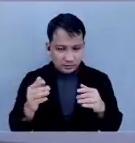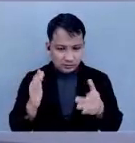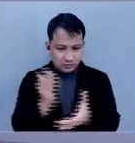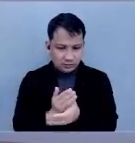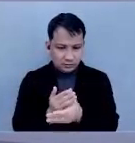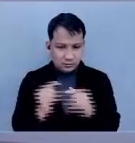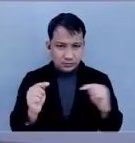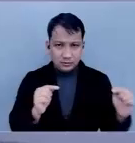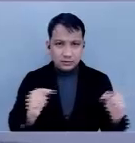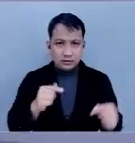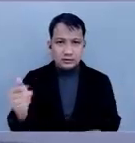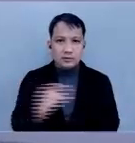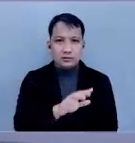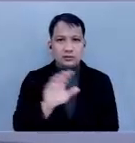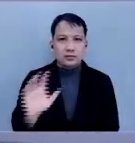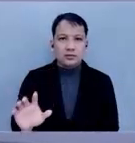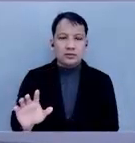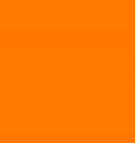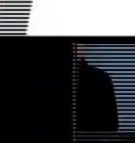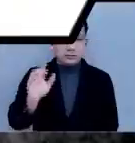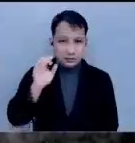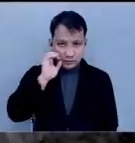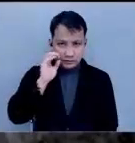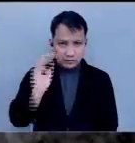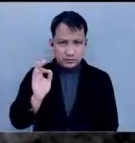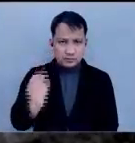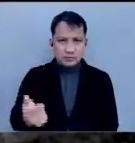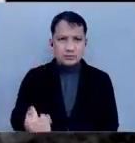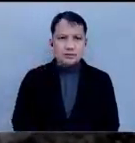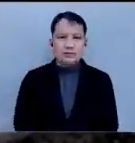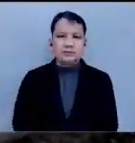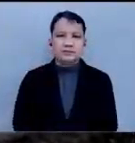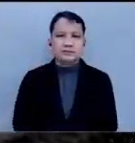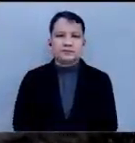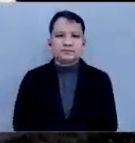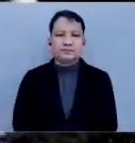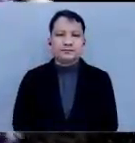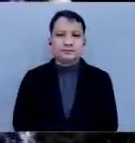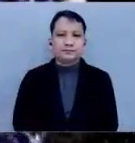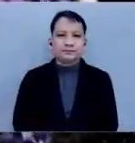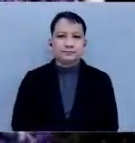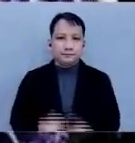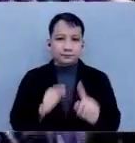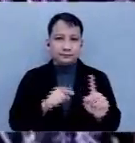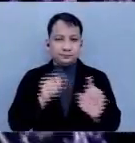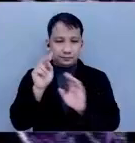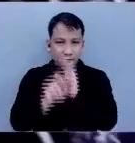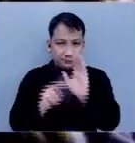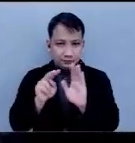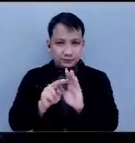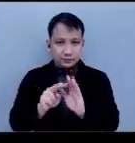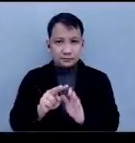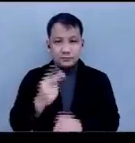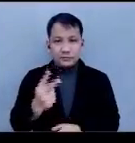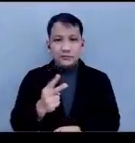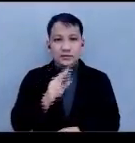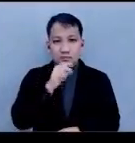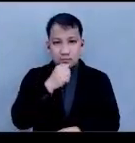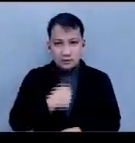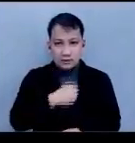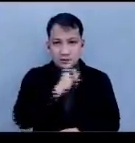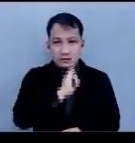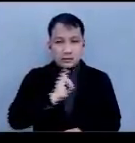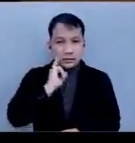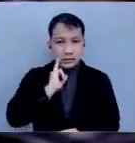Nasa frontline ang balitang yan si Elaine Fulencio. Ito ang video ng dalawang matandang Israeli na hostage ng